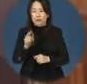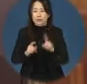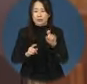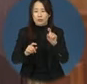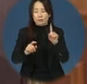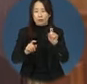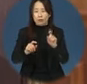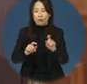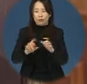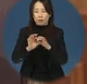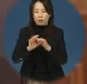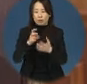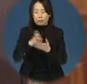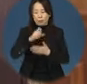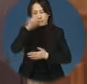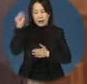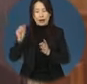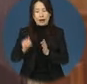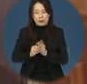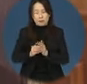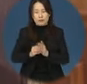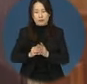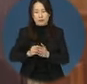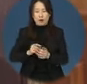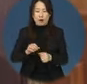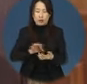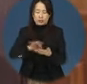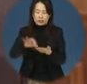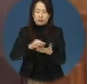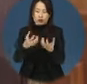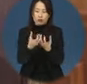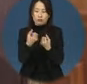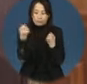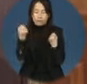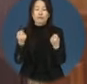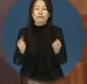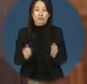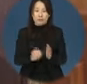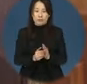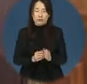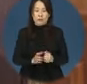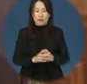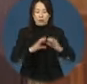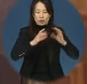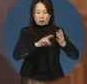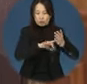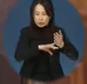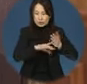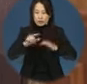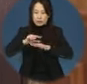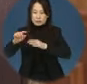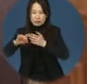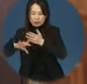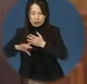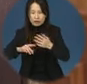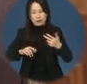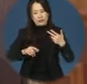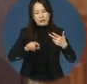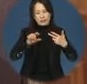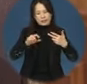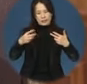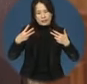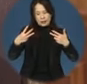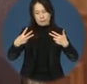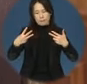통과되면서 어느정도 재정 목걸이 완성됐다고 생각을 하는데 이 국세와 지방세 비율이 제대로 생각하는 측 때 3 정도가